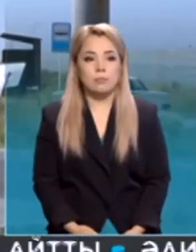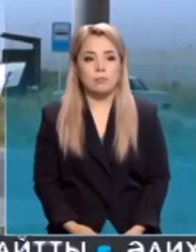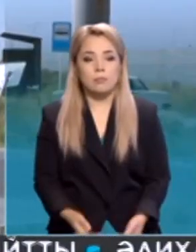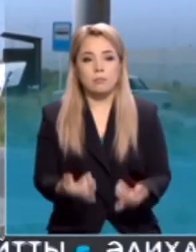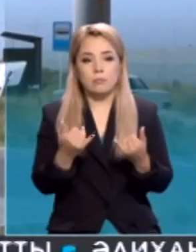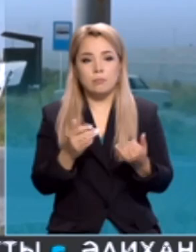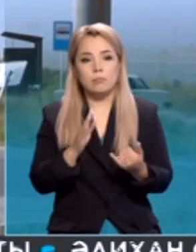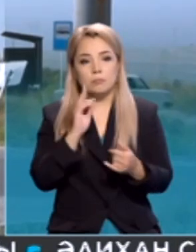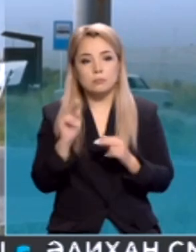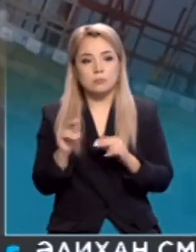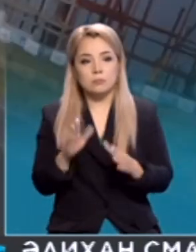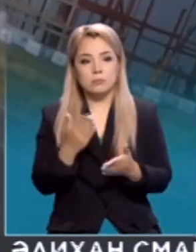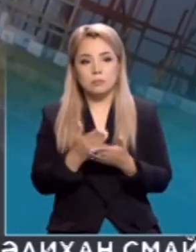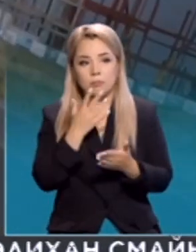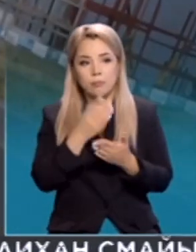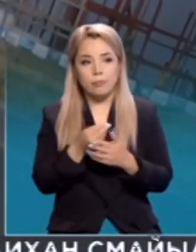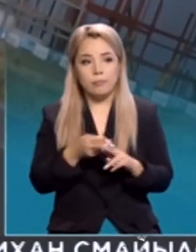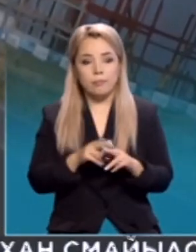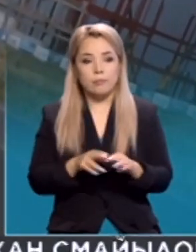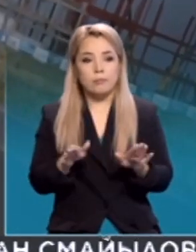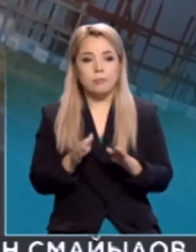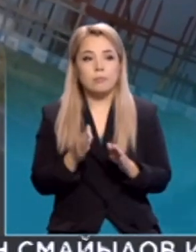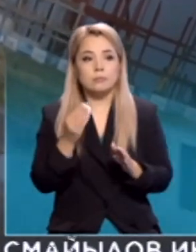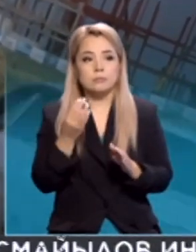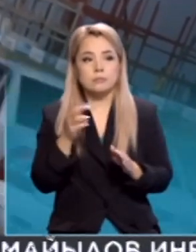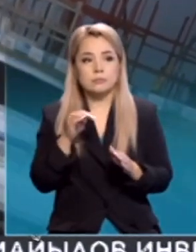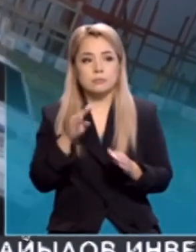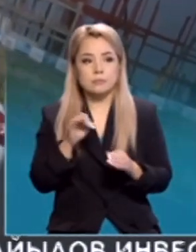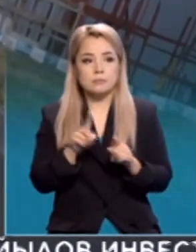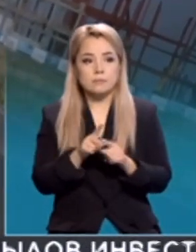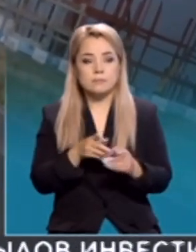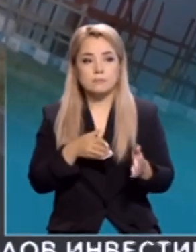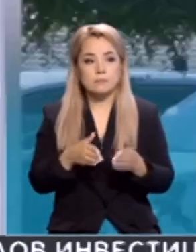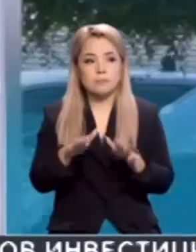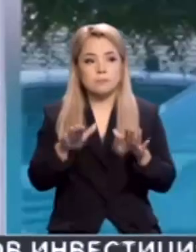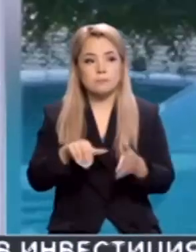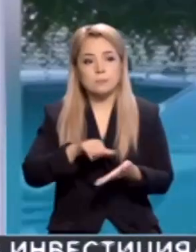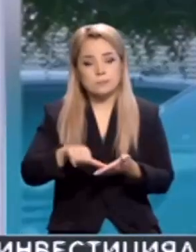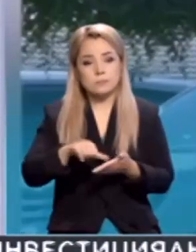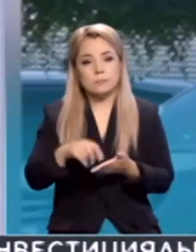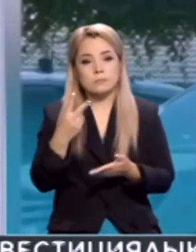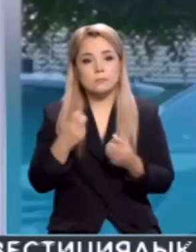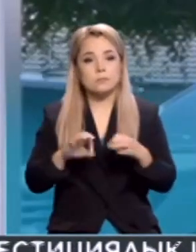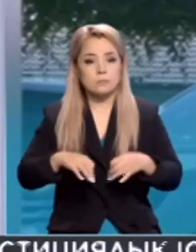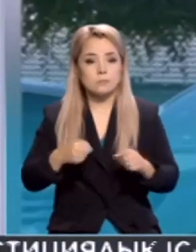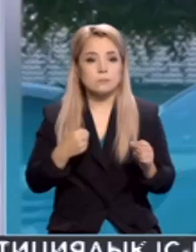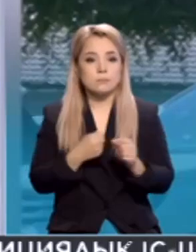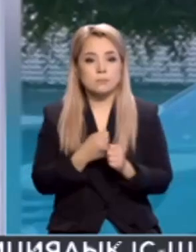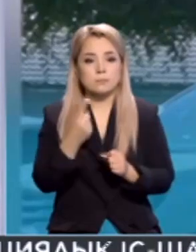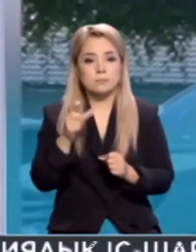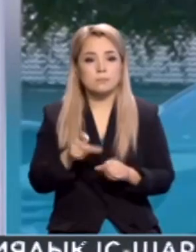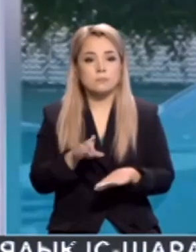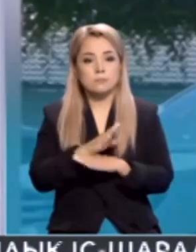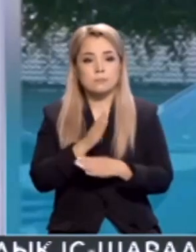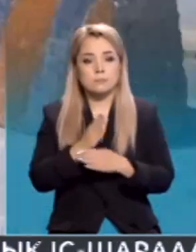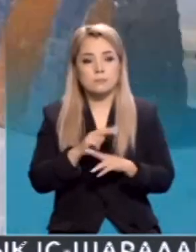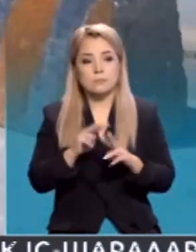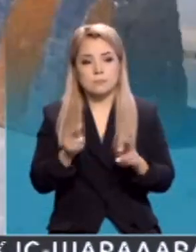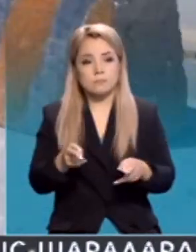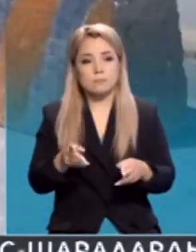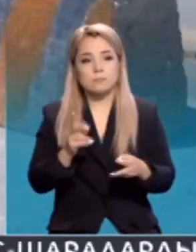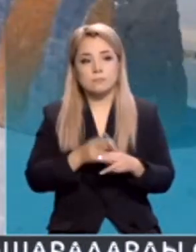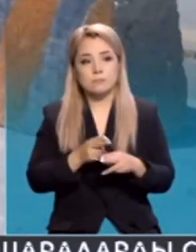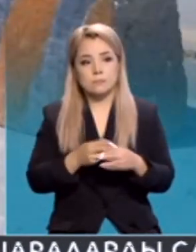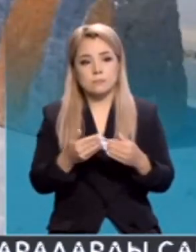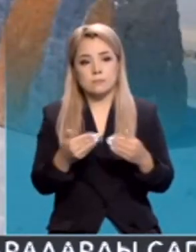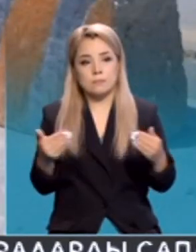Қазанда болған қайғылы оқиға Шымсити шағын ауданындағы жаңа төселген жолдардың қиылысында екі көлік соқтығысып, бір адам мерт болды. Екеуі де бетон